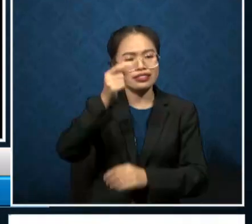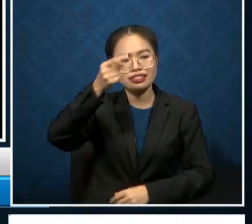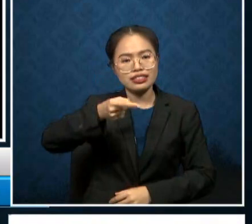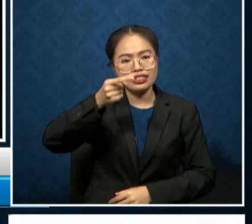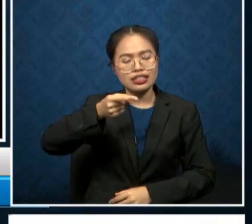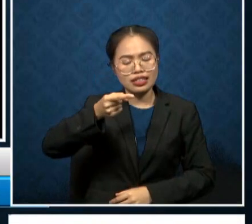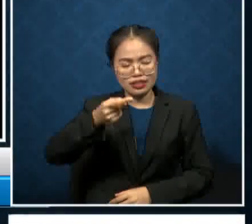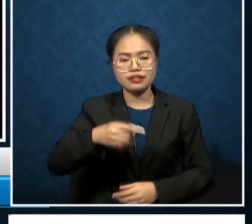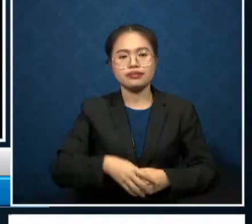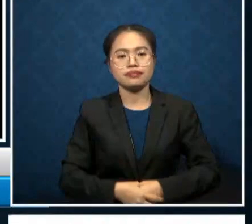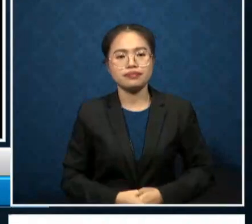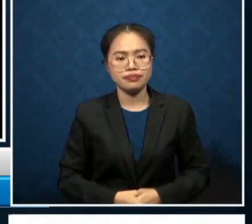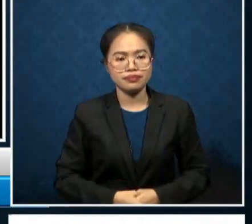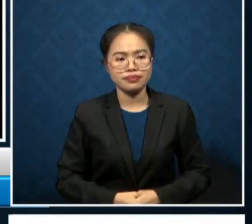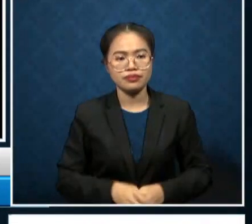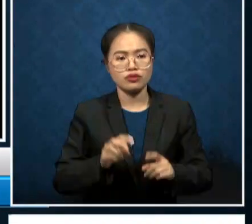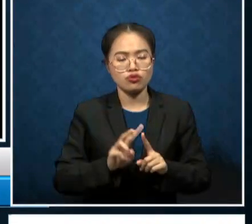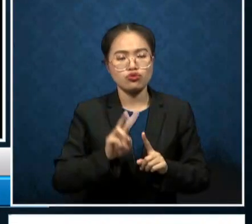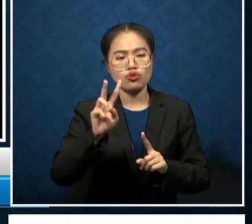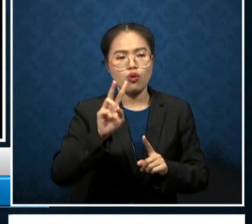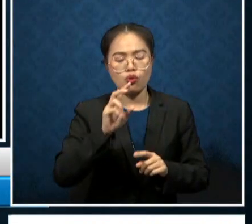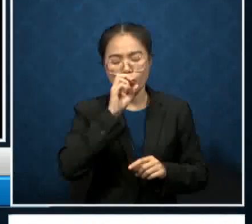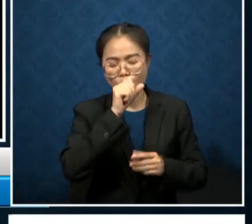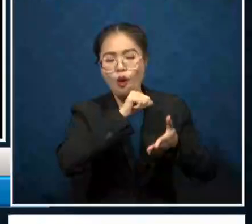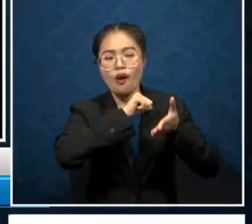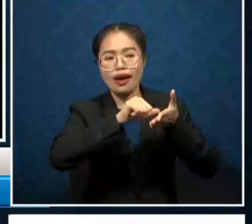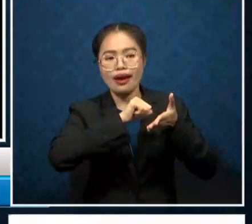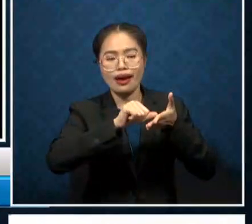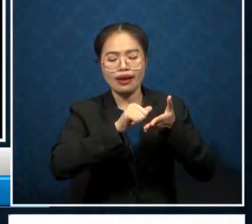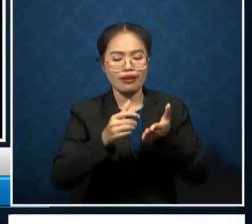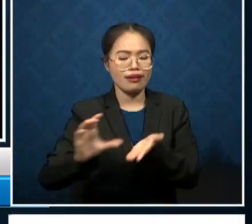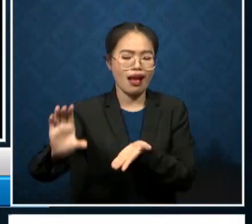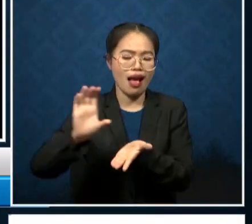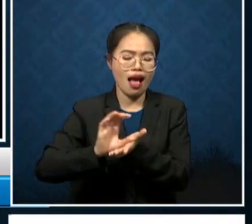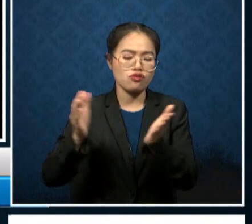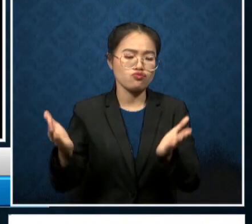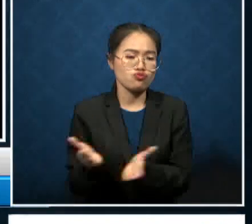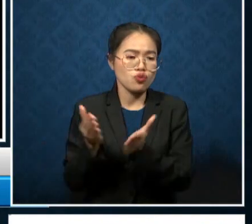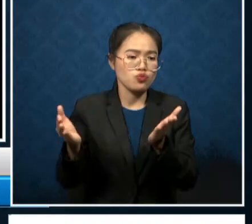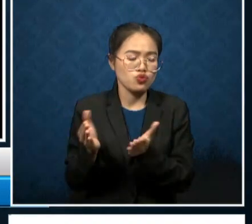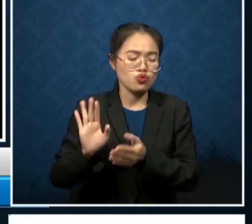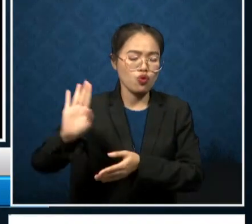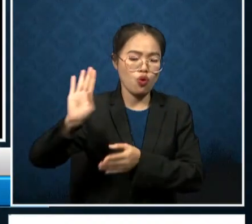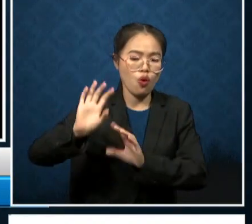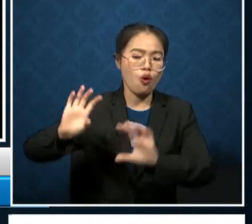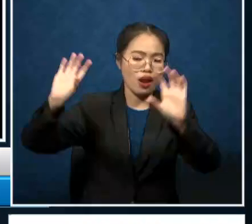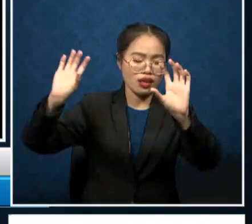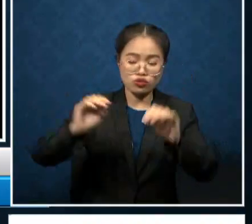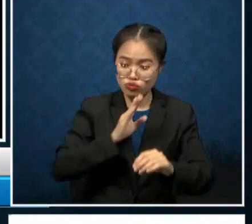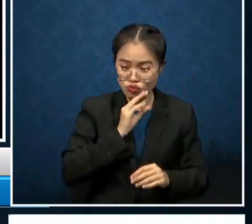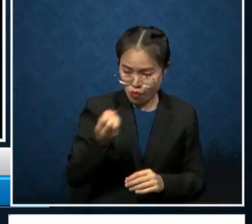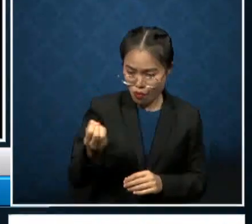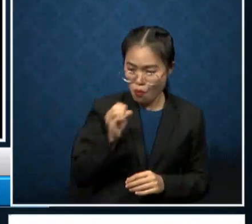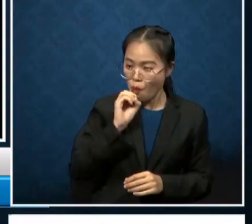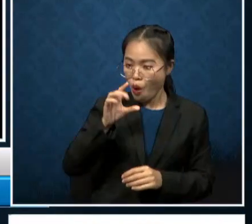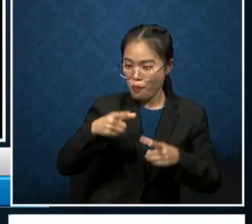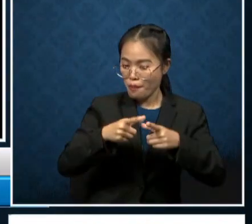นำเสนอสักครู่นี้ครับประที่ 2ปรับปรุงการสนับสนุนงบประมาณากการสนับสนุนงประมาณแค่ระบุว่าเป็นแปลงใหญ่แล้วให้